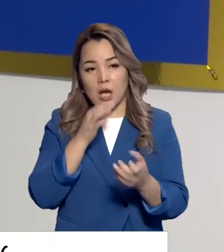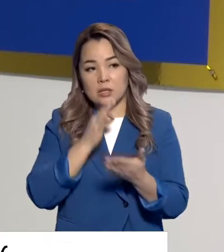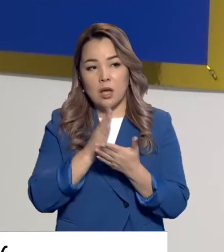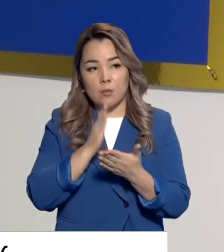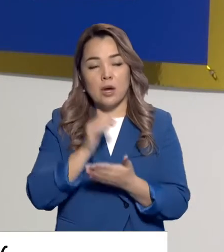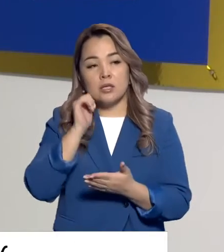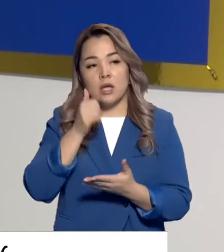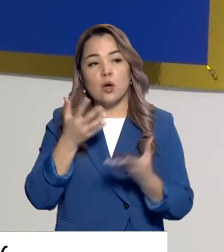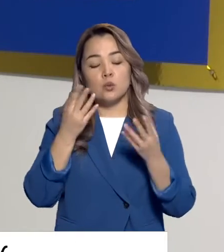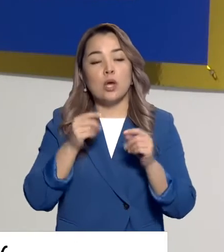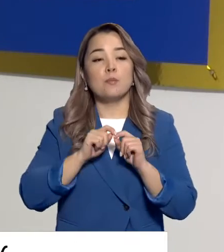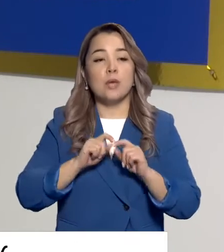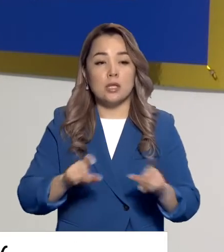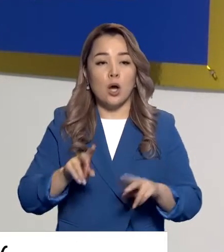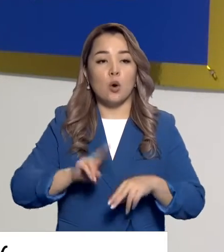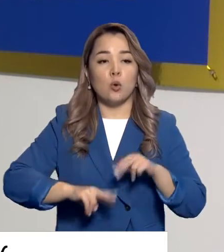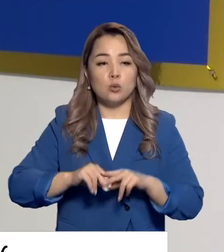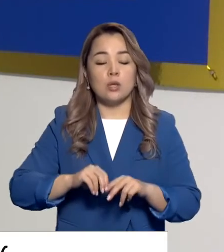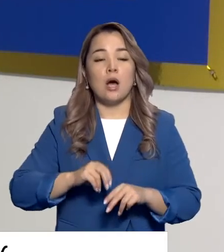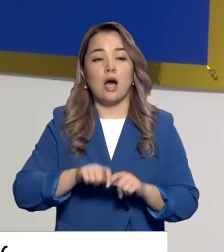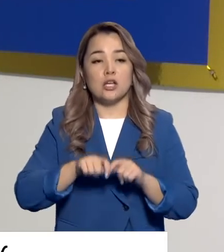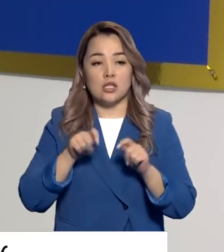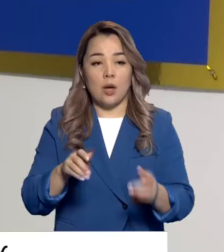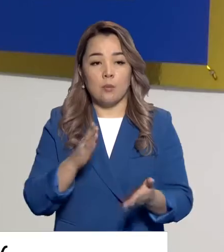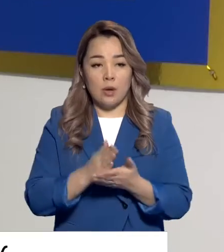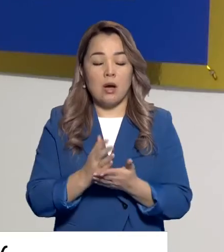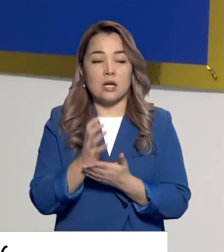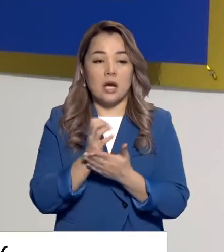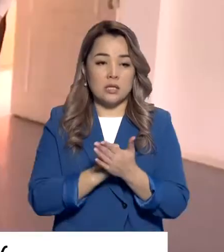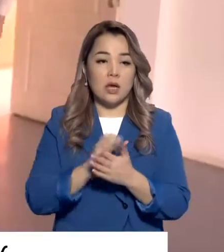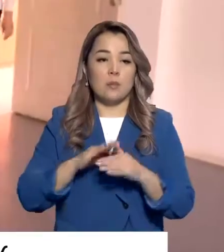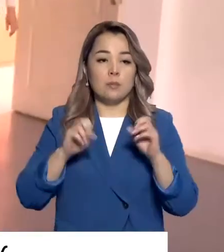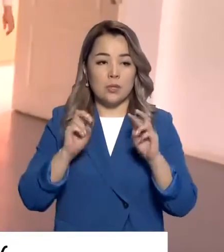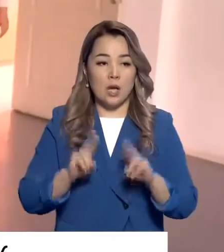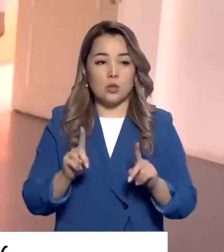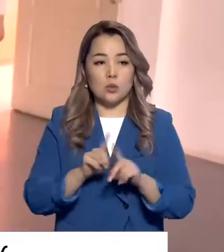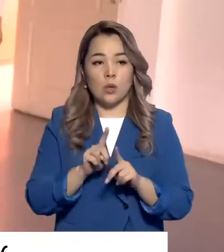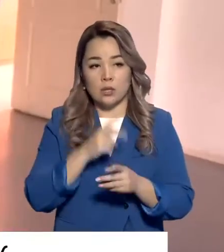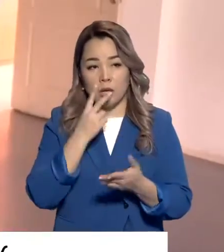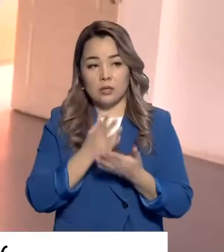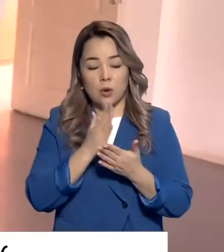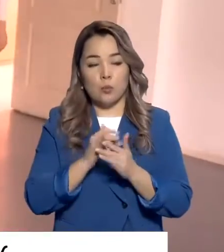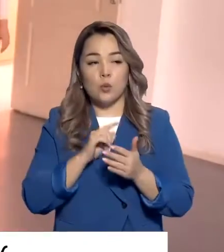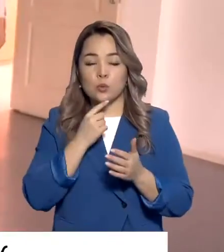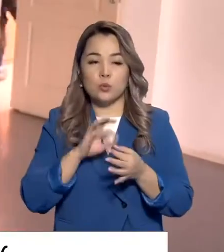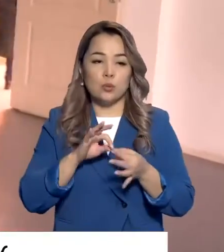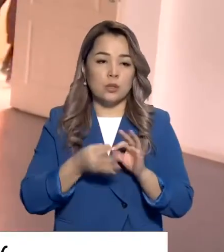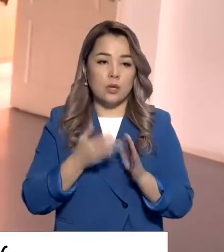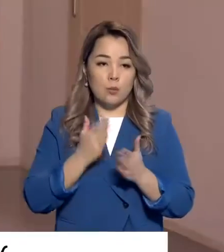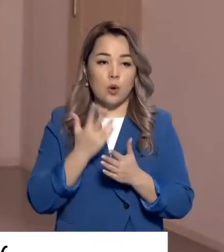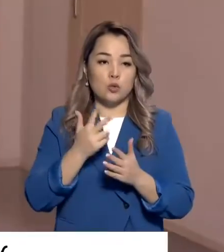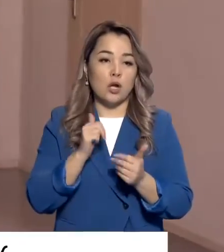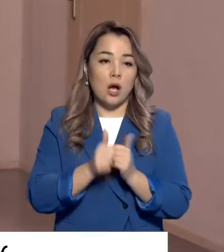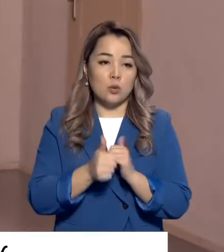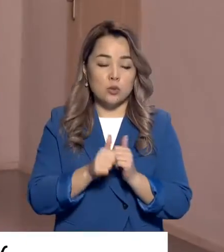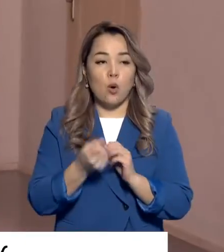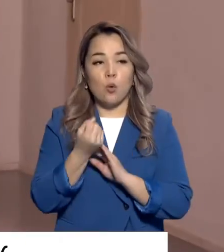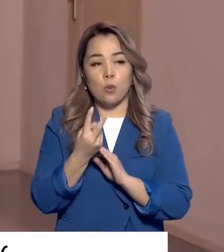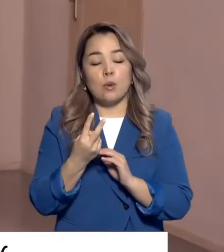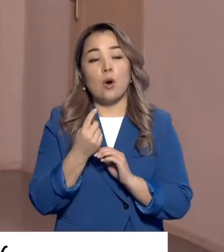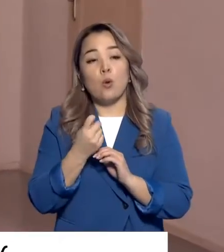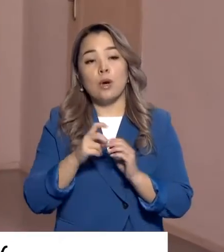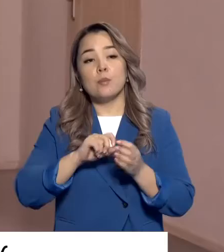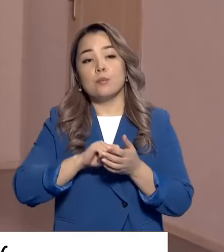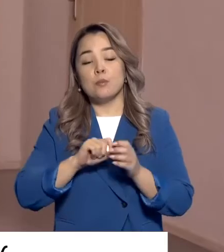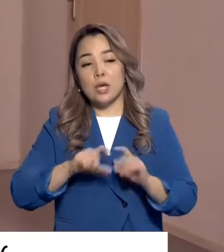Өйткені ертеңгі күні ол мектептердің құрылысы ашылғаннан кейін кадр мәселесі туындайды. Жауаптылар үш ауысымды 11 мектептің проблемасы көп